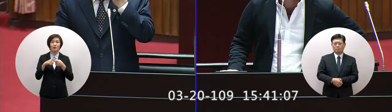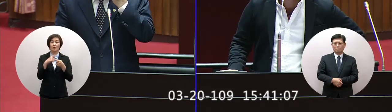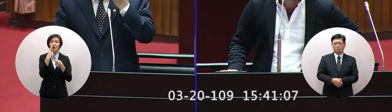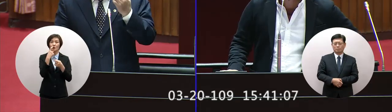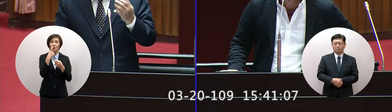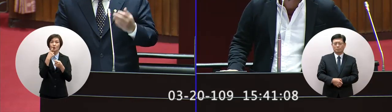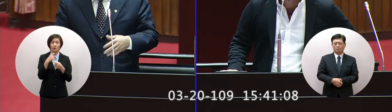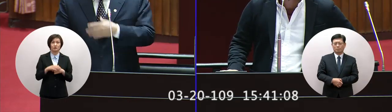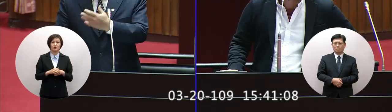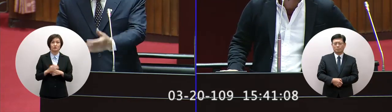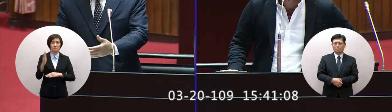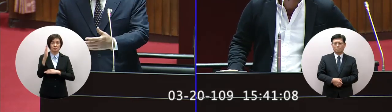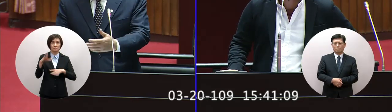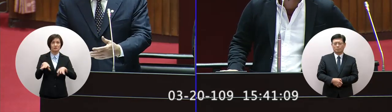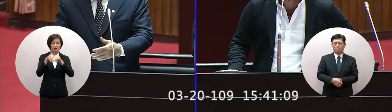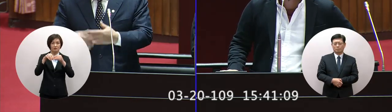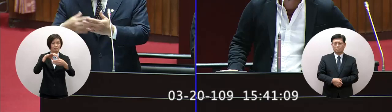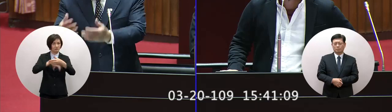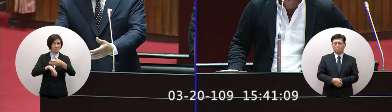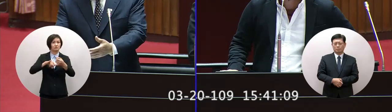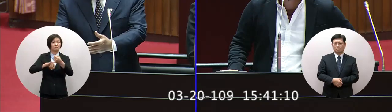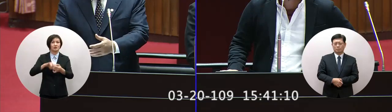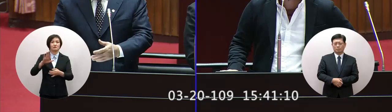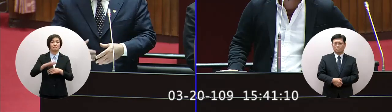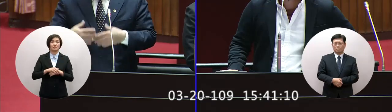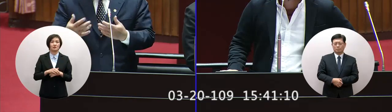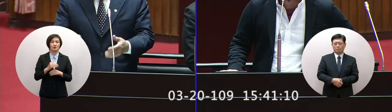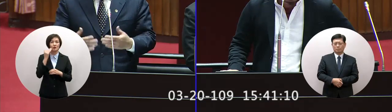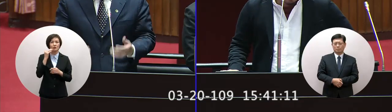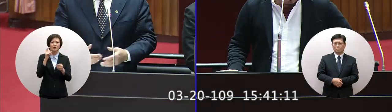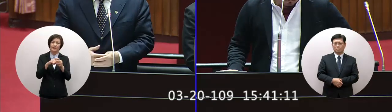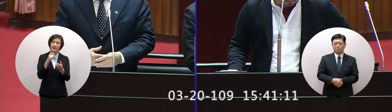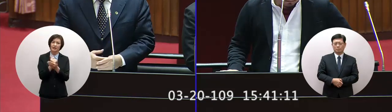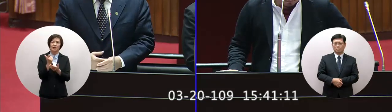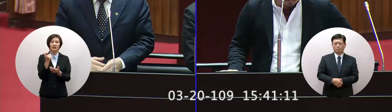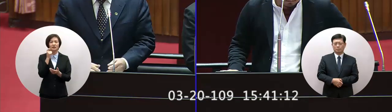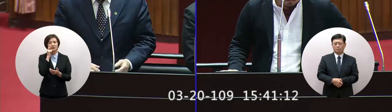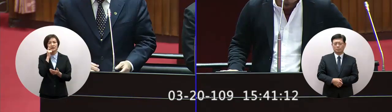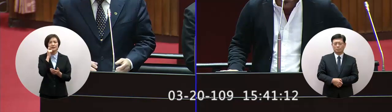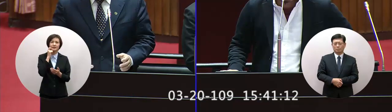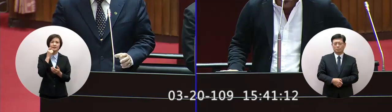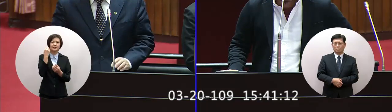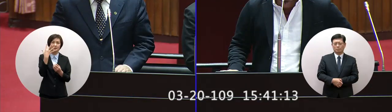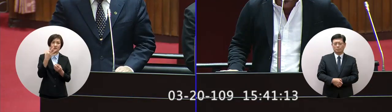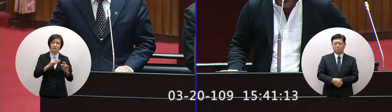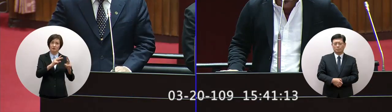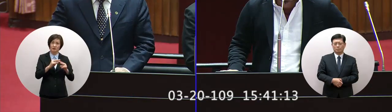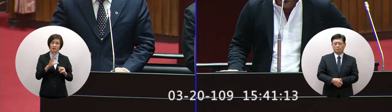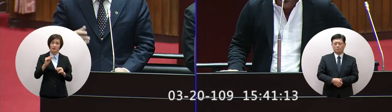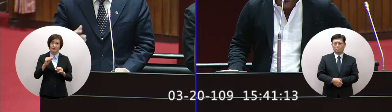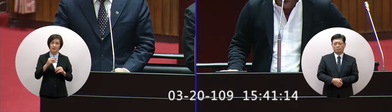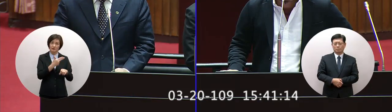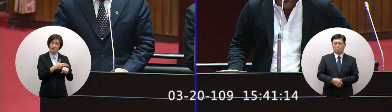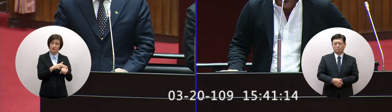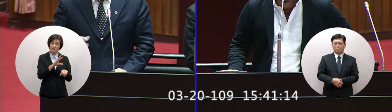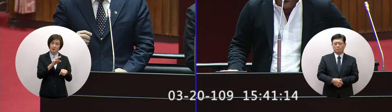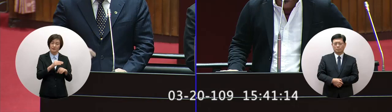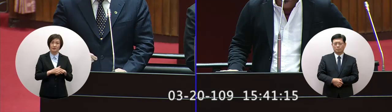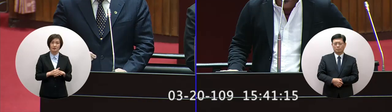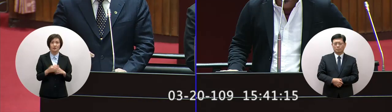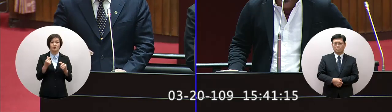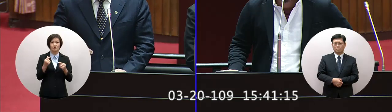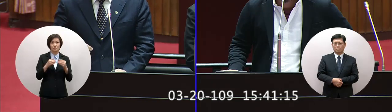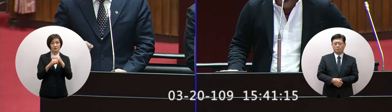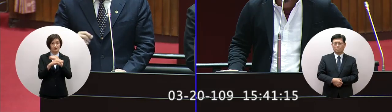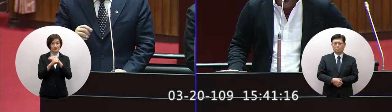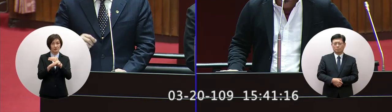纲这些东西，他们也是在原来推动那达不到目标的情况下，他希望有新的方法出来。所以这些新的这些方法，包括碳定价，我们也